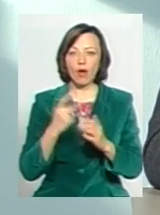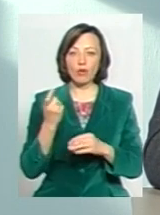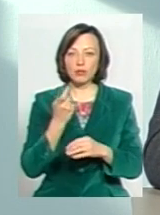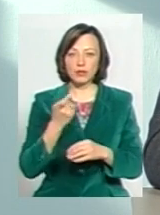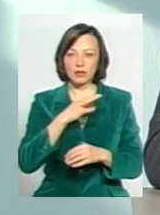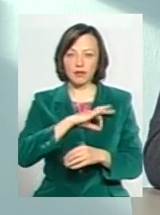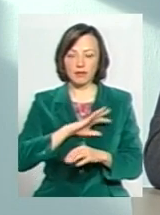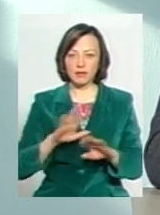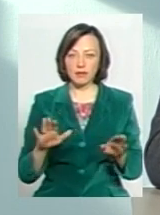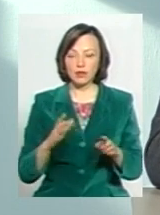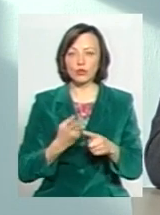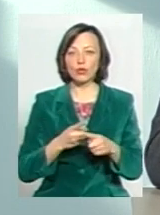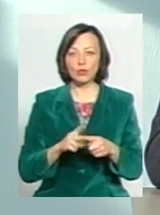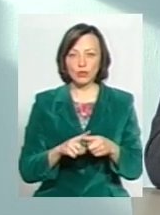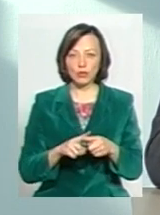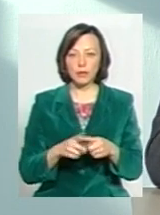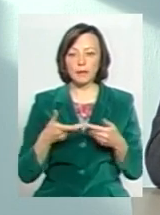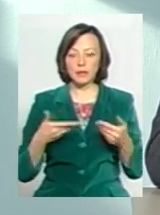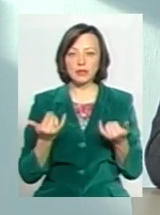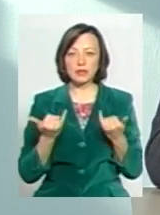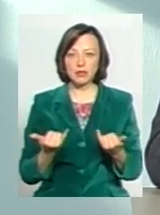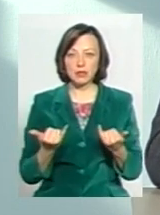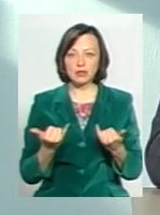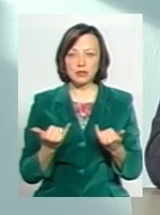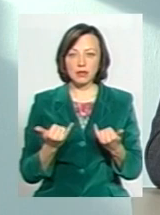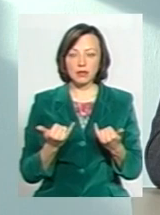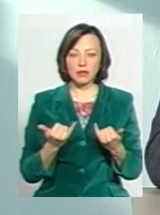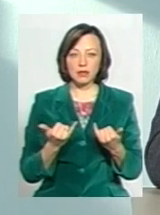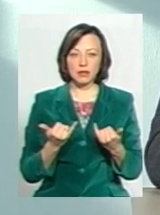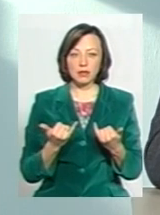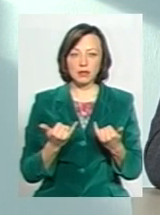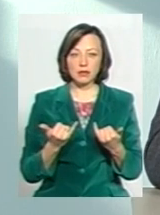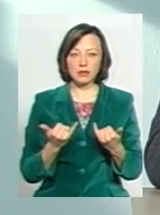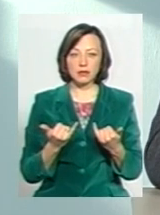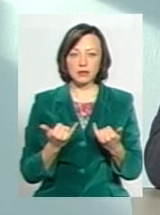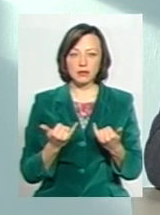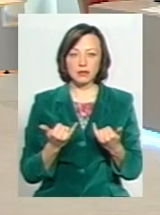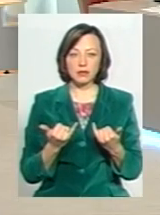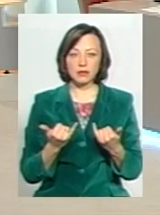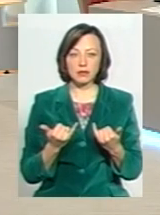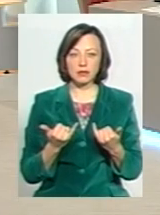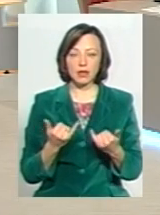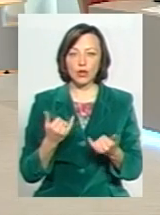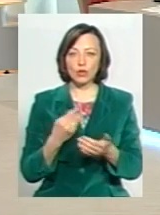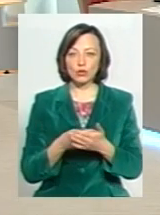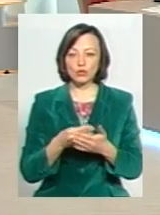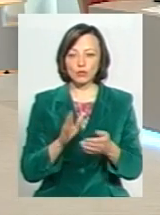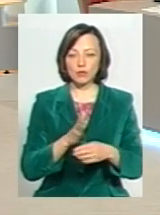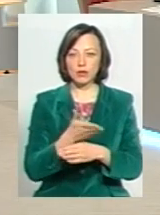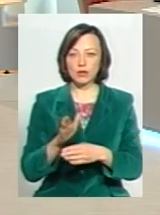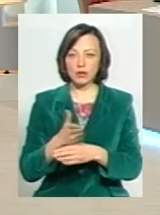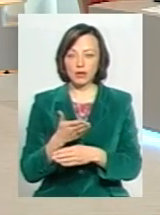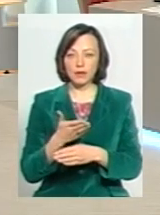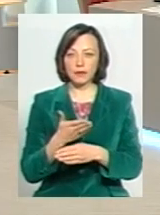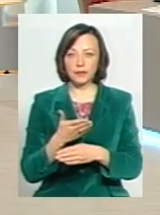недоцільно. Тому ми зараз розбили там, цю суму, яка передбачена на